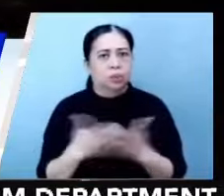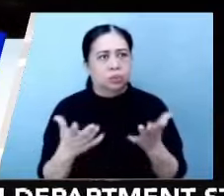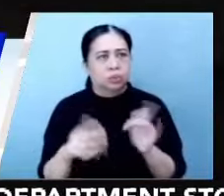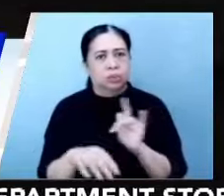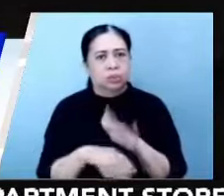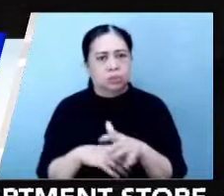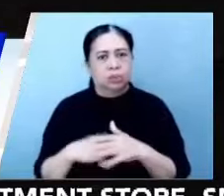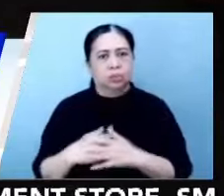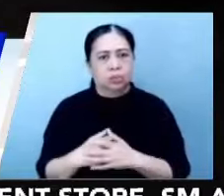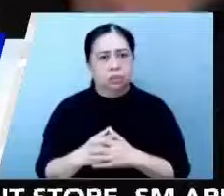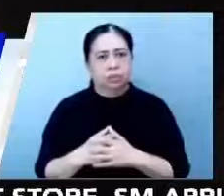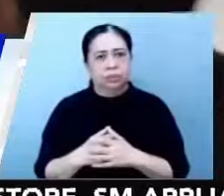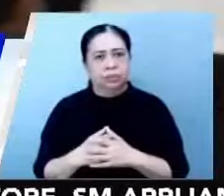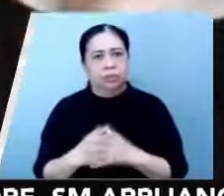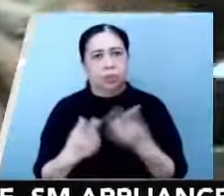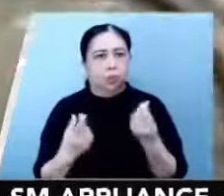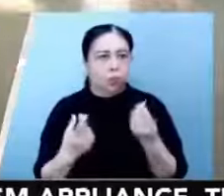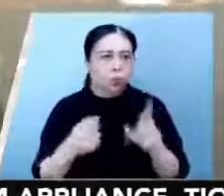ako eh.